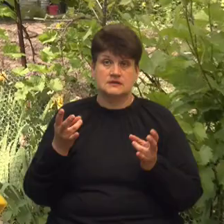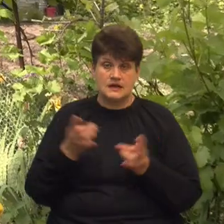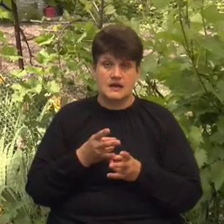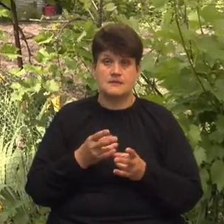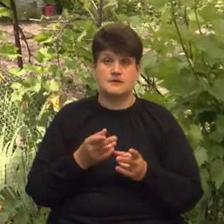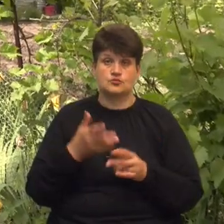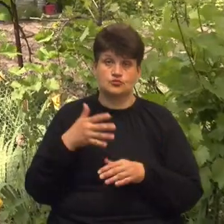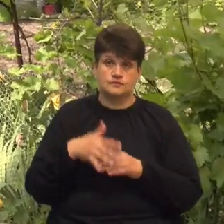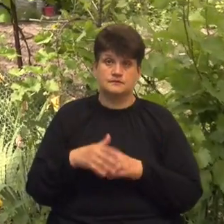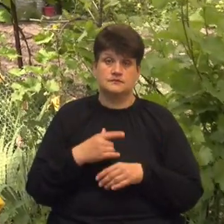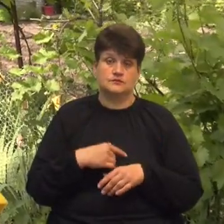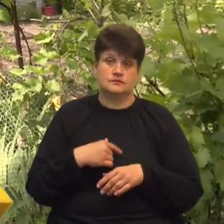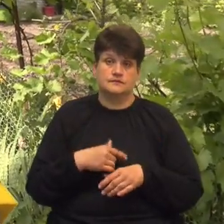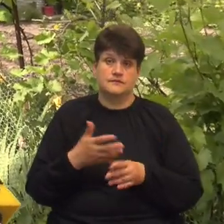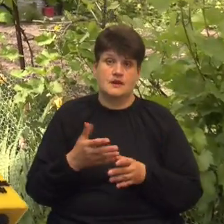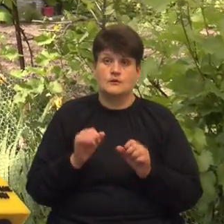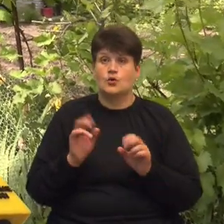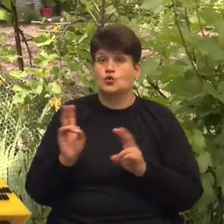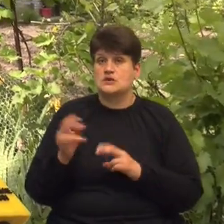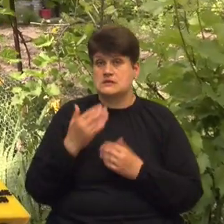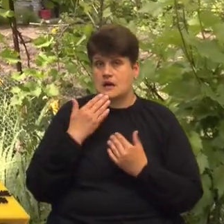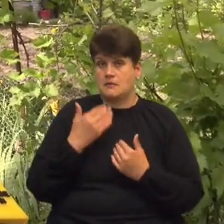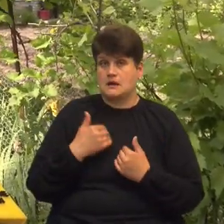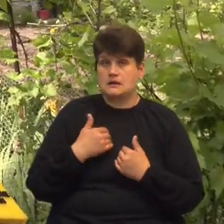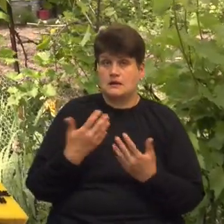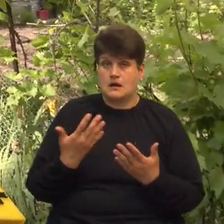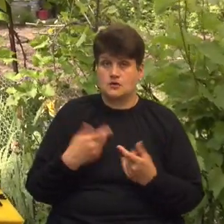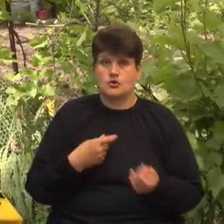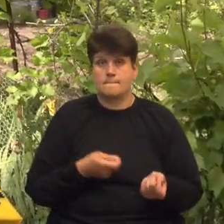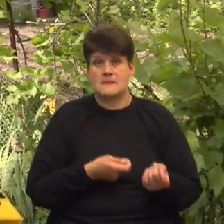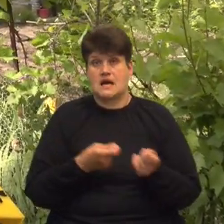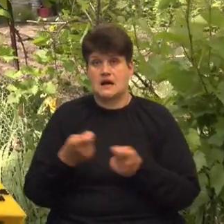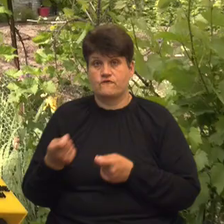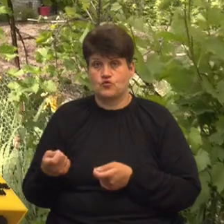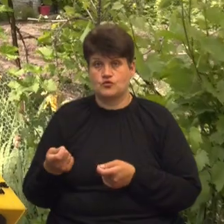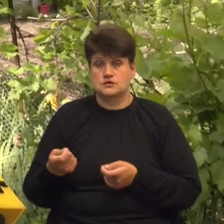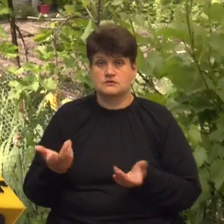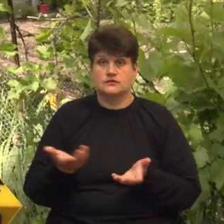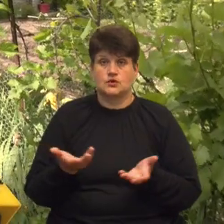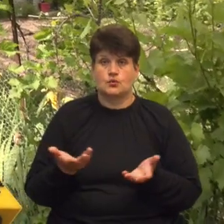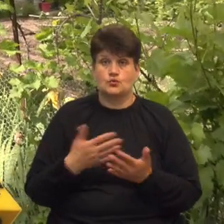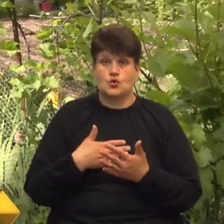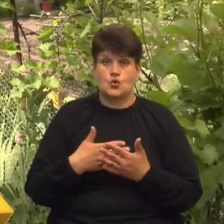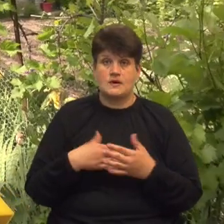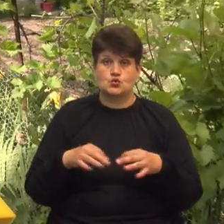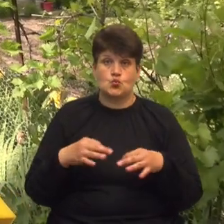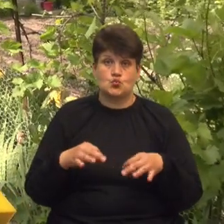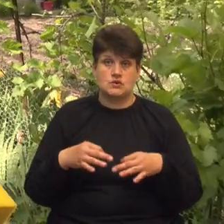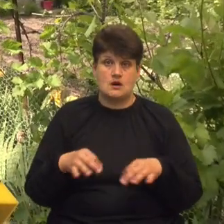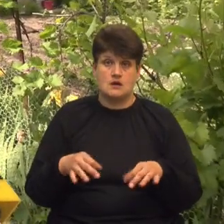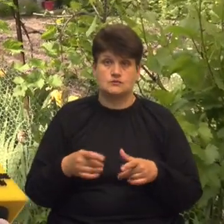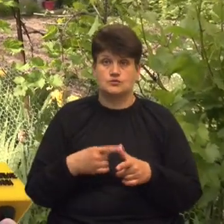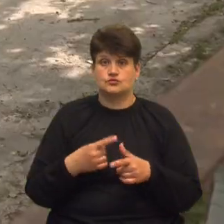орієнтуватись для себе. Можливо, хтось запитає, якщо там перевозити в якомусь громадському транспорті чи